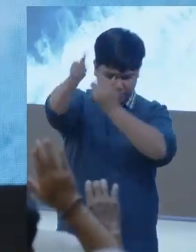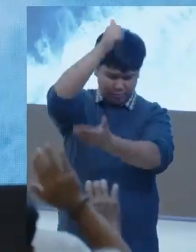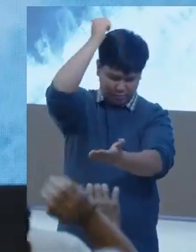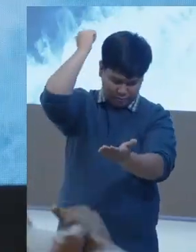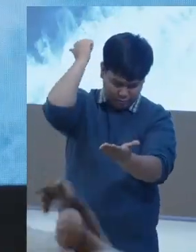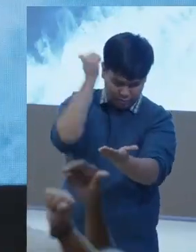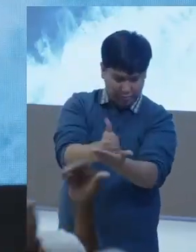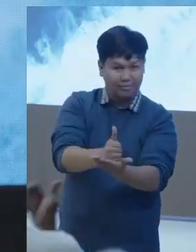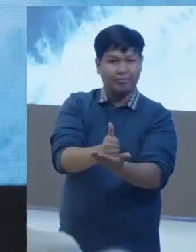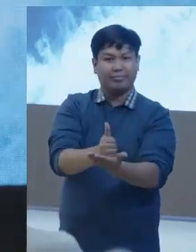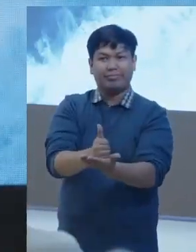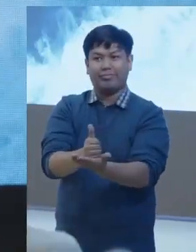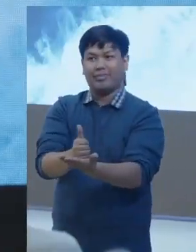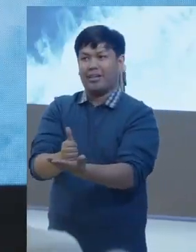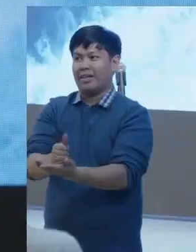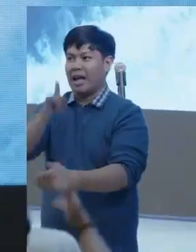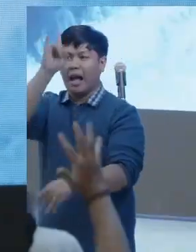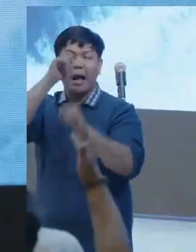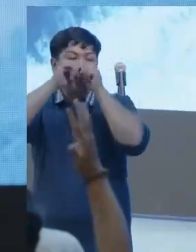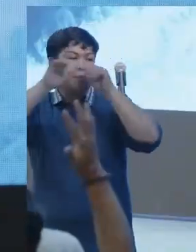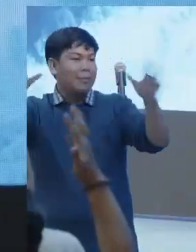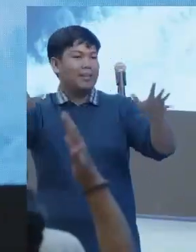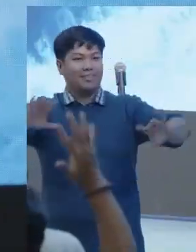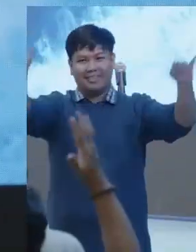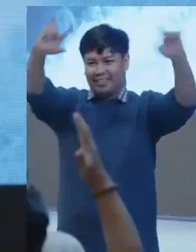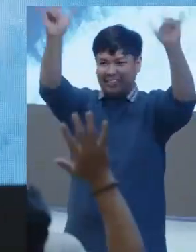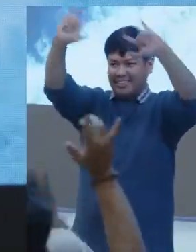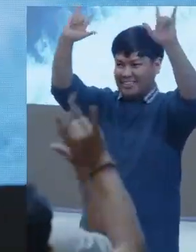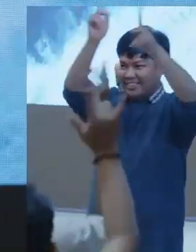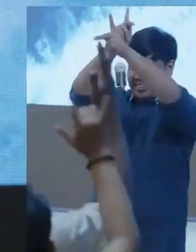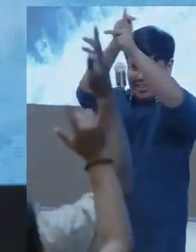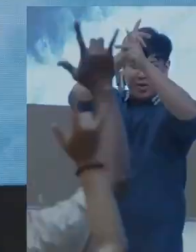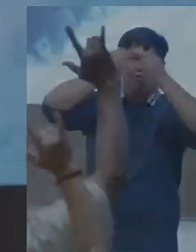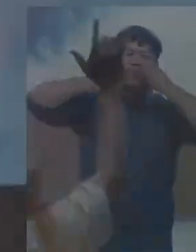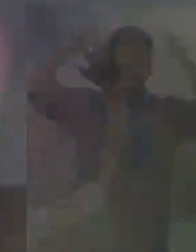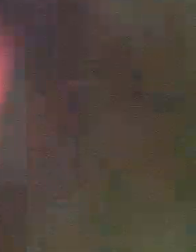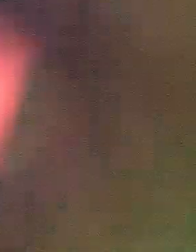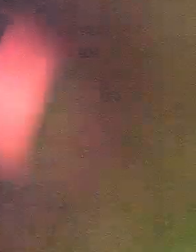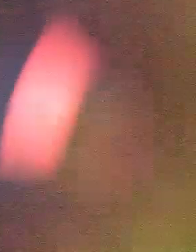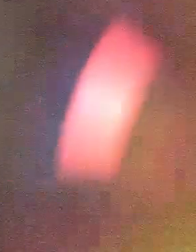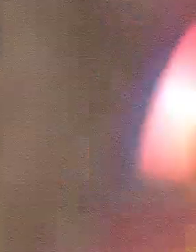ang lahat ay nagsabi ng Amen. Magandang hapon po.